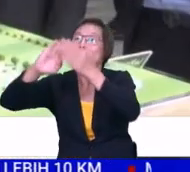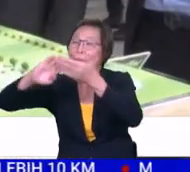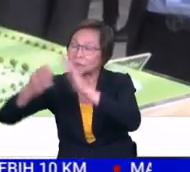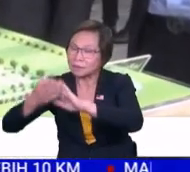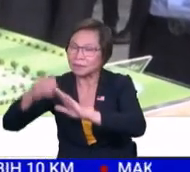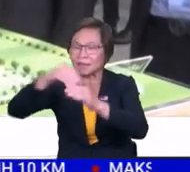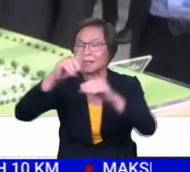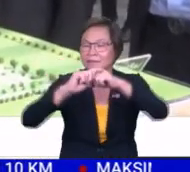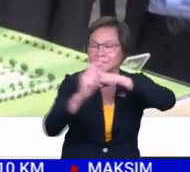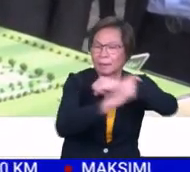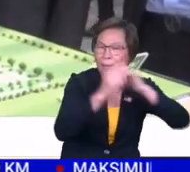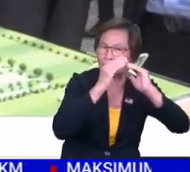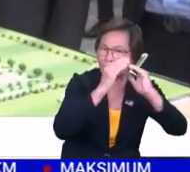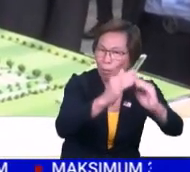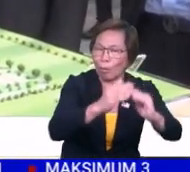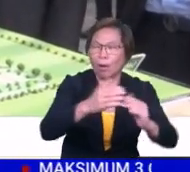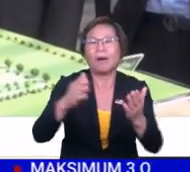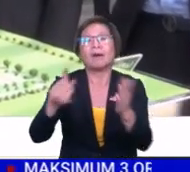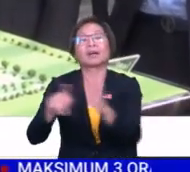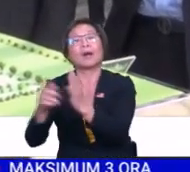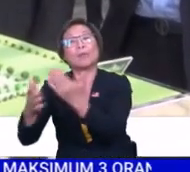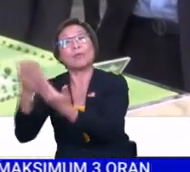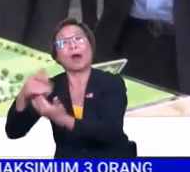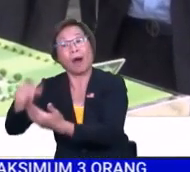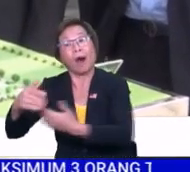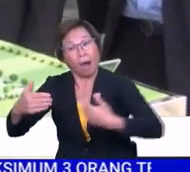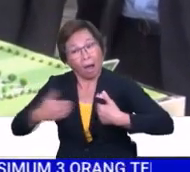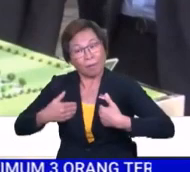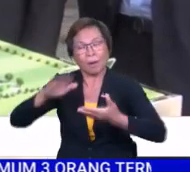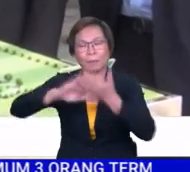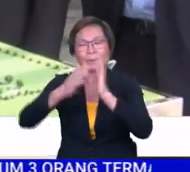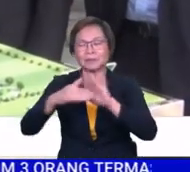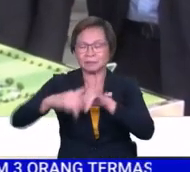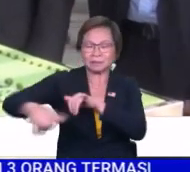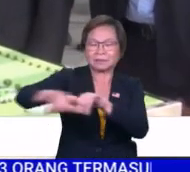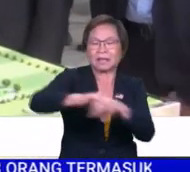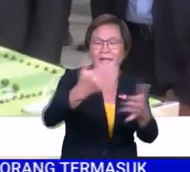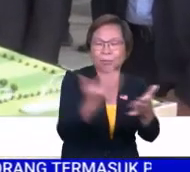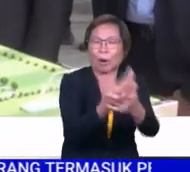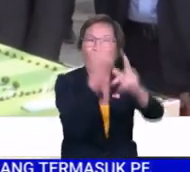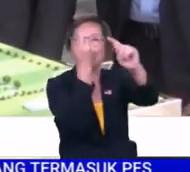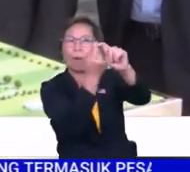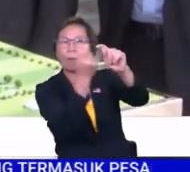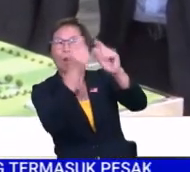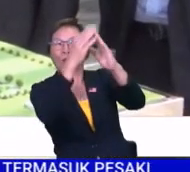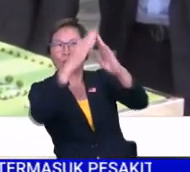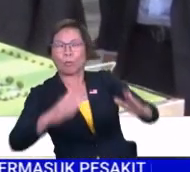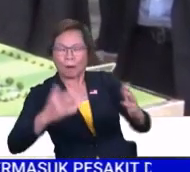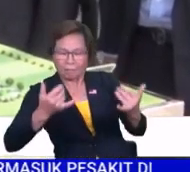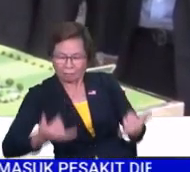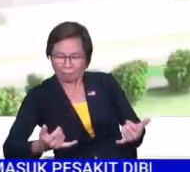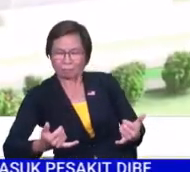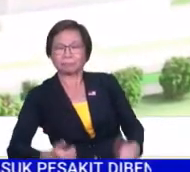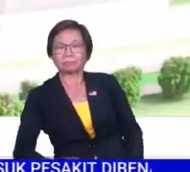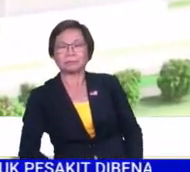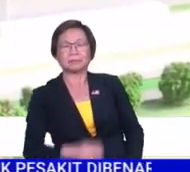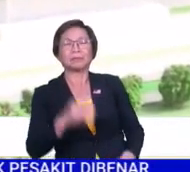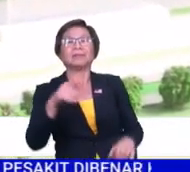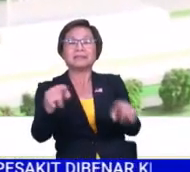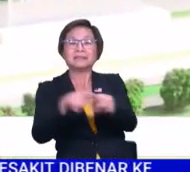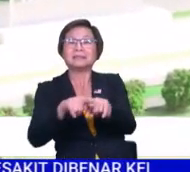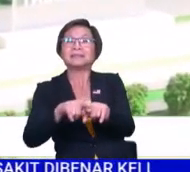tambahnya kemudahannya lengkap seperti itu sepatunya dijadikan sebagai standart Bahru pembinaan Perumahan masa kini yang